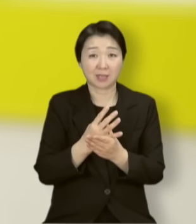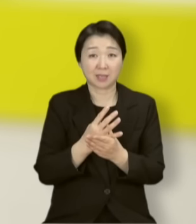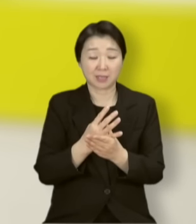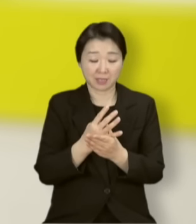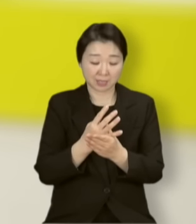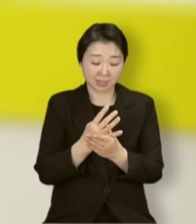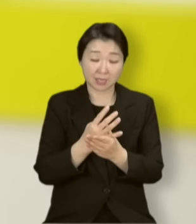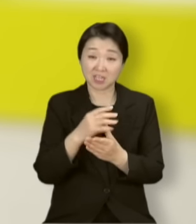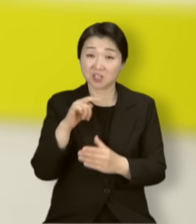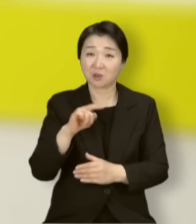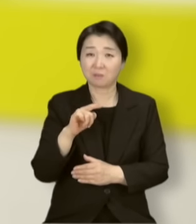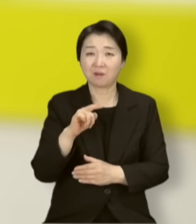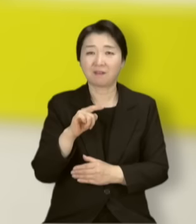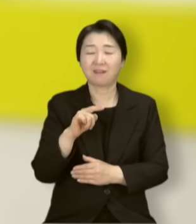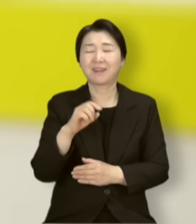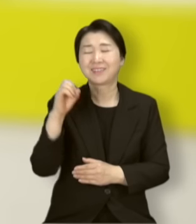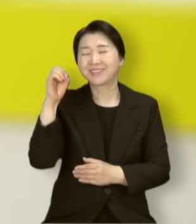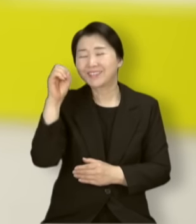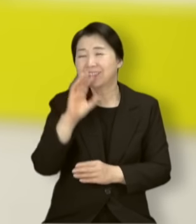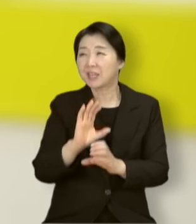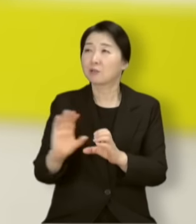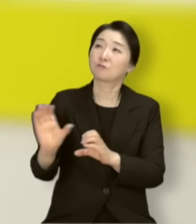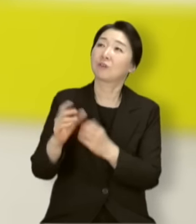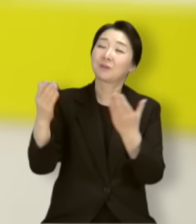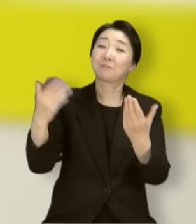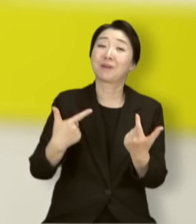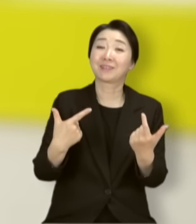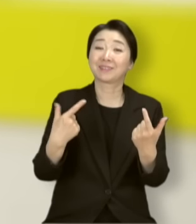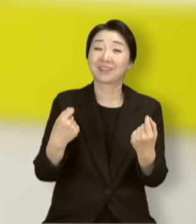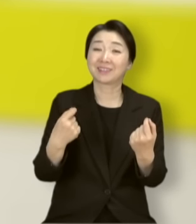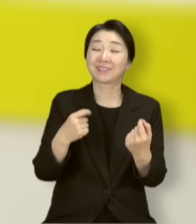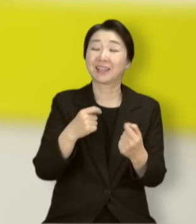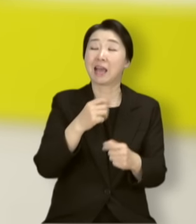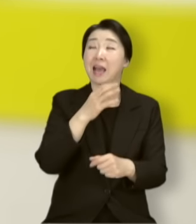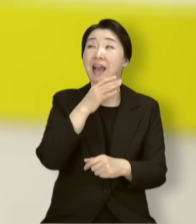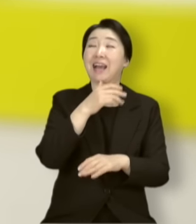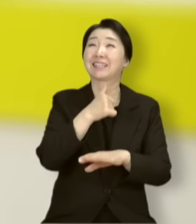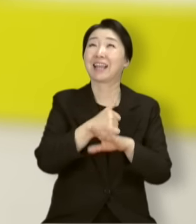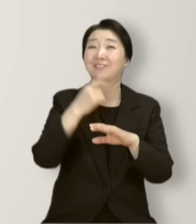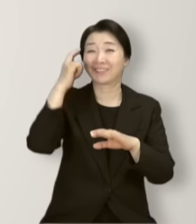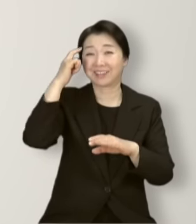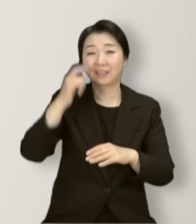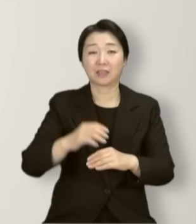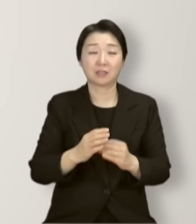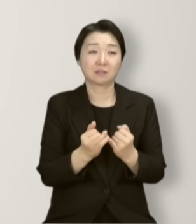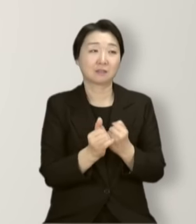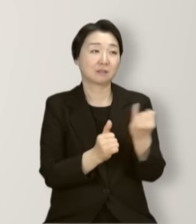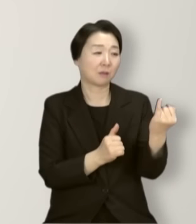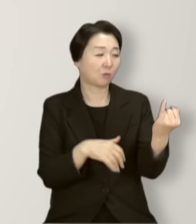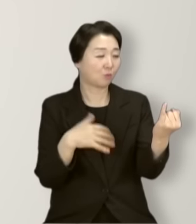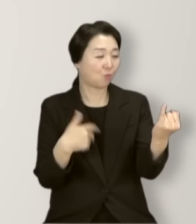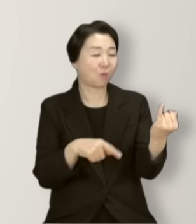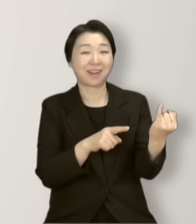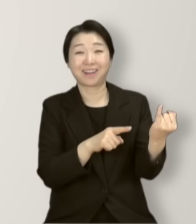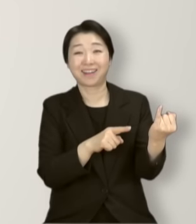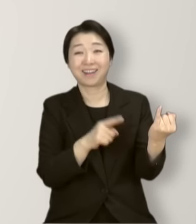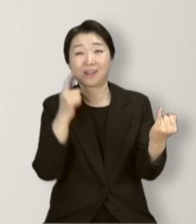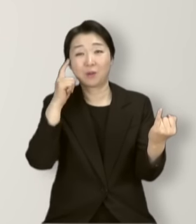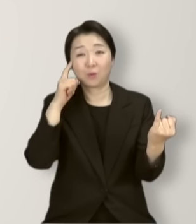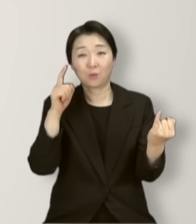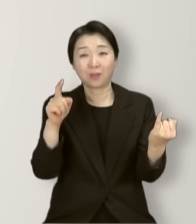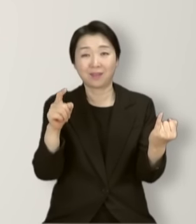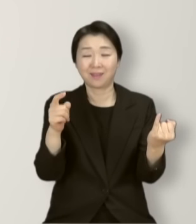어떻게 보면 덤으로 받은 것 같다는 생각이 나중엔 철들어서 들었습니다. 야, 근데 사모님도 정말 대단하십니다.